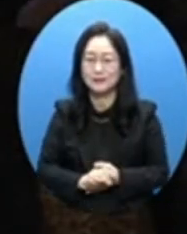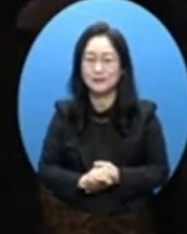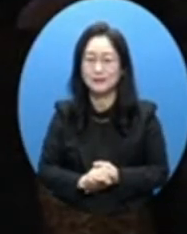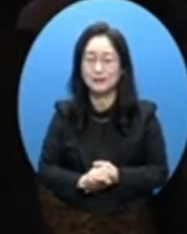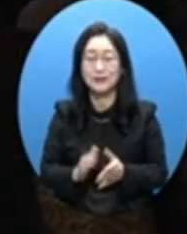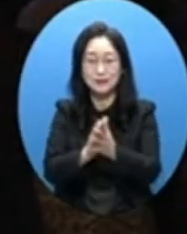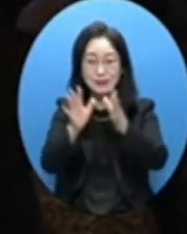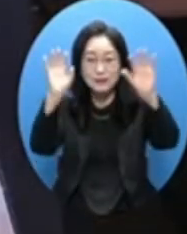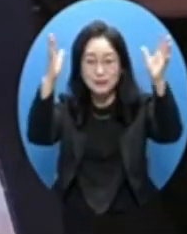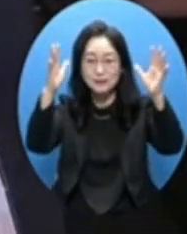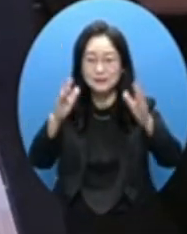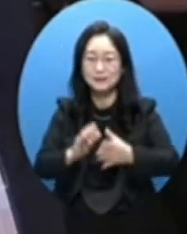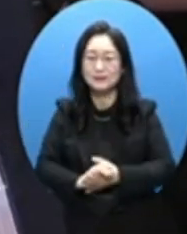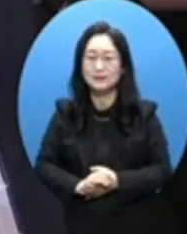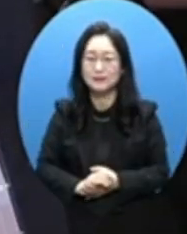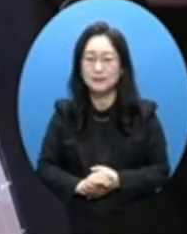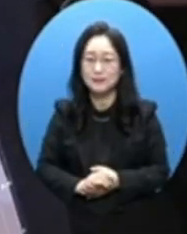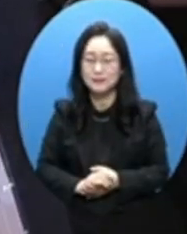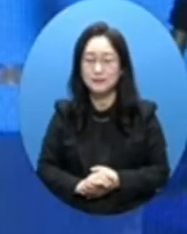할렐루야